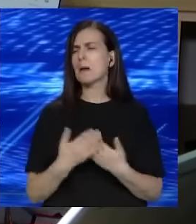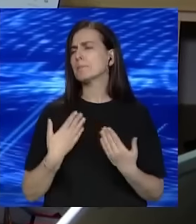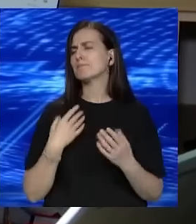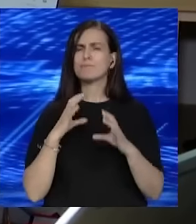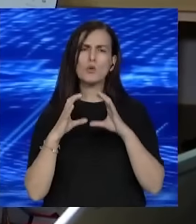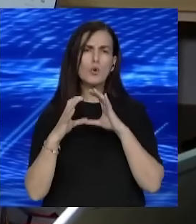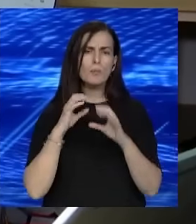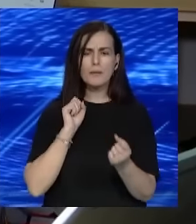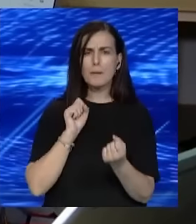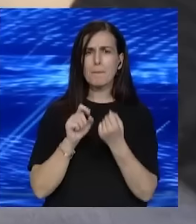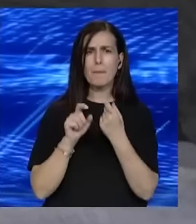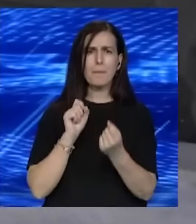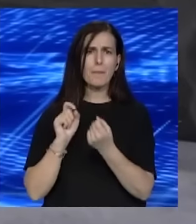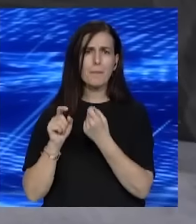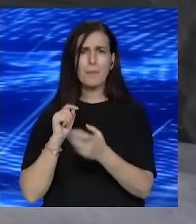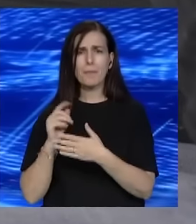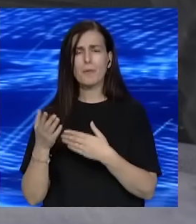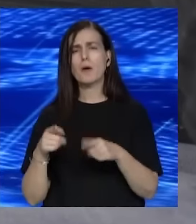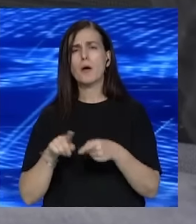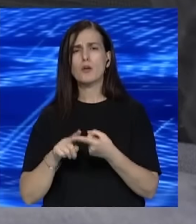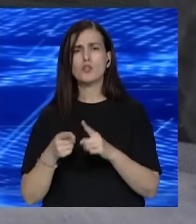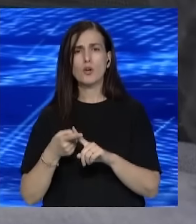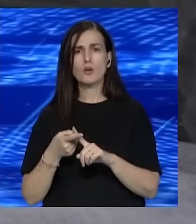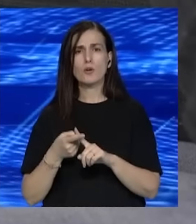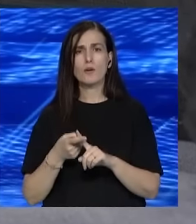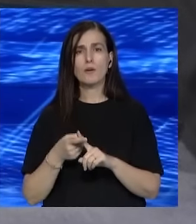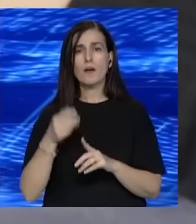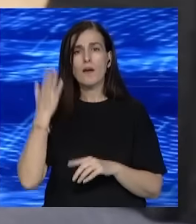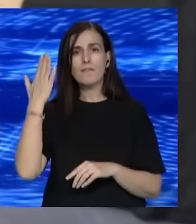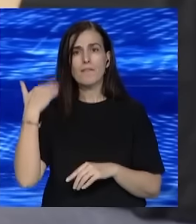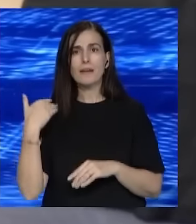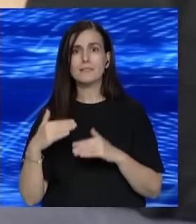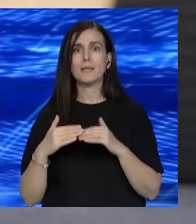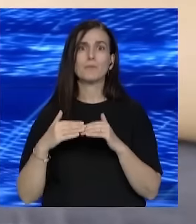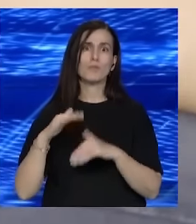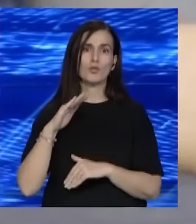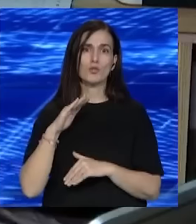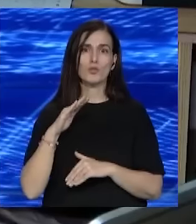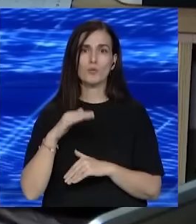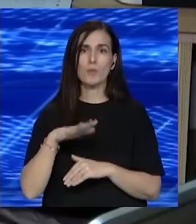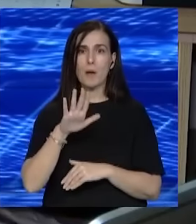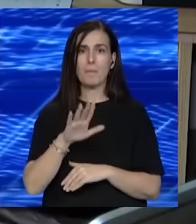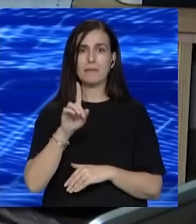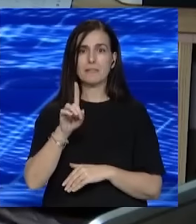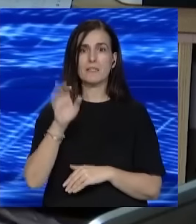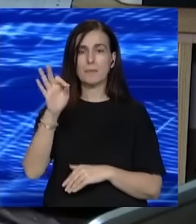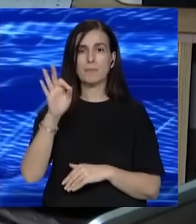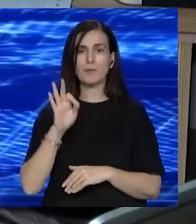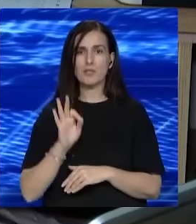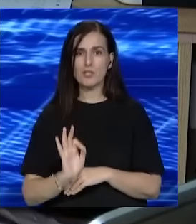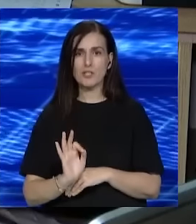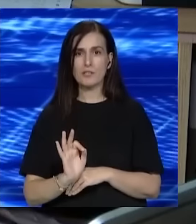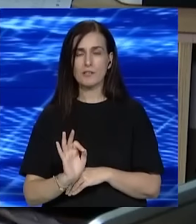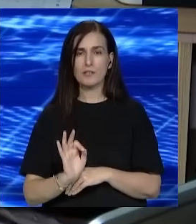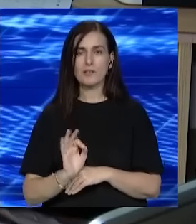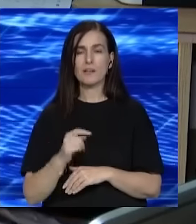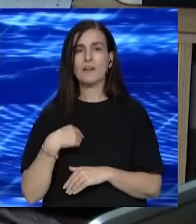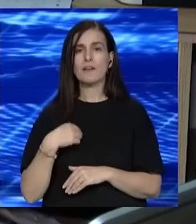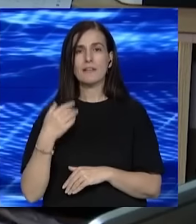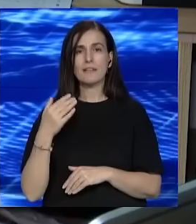ngushtë. Këtu të rinjtë shqiptar janë renditur në vendin e parë. Vajzat kanë një prevalencë më të lartë, 51% e djemve dhe